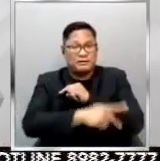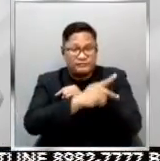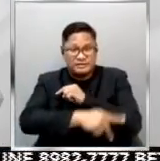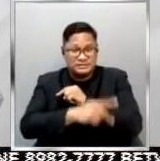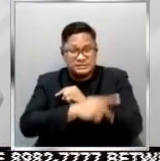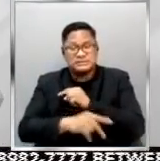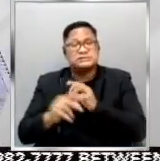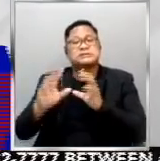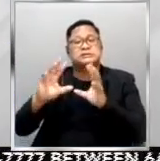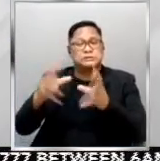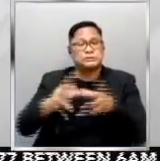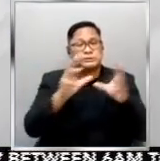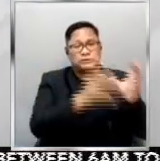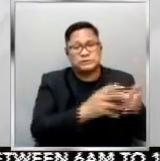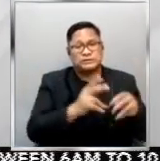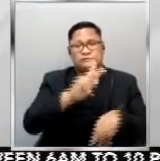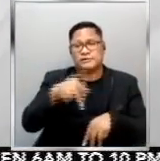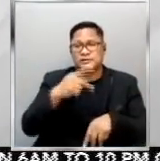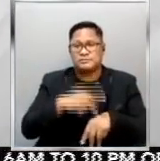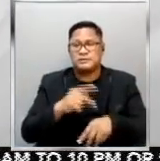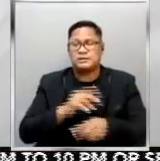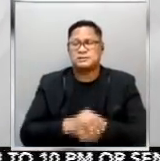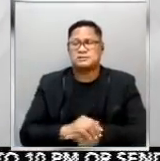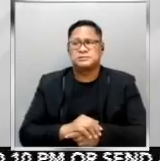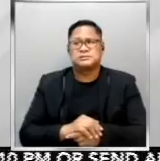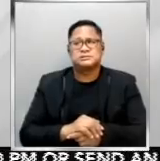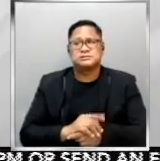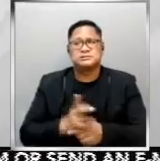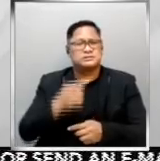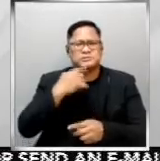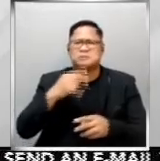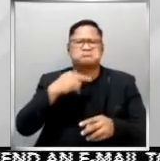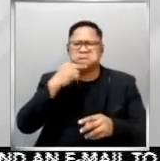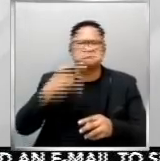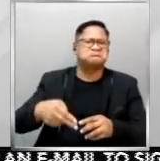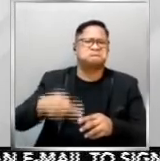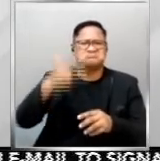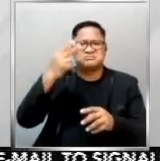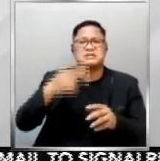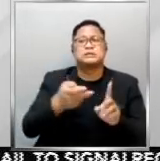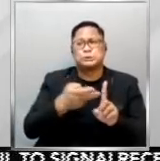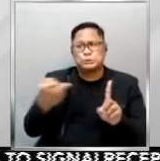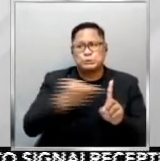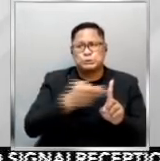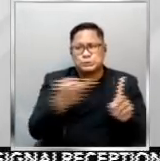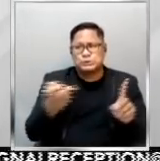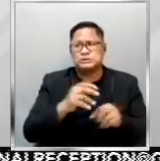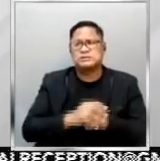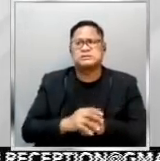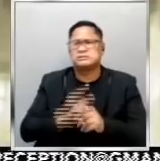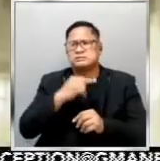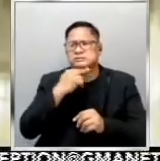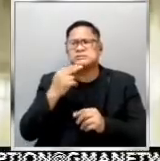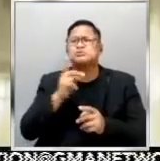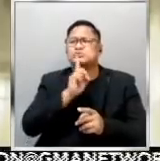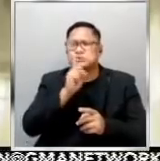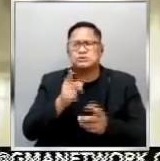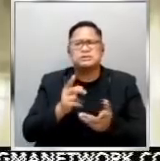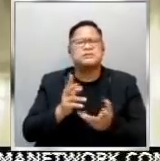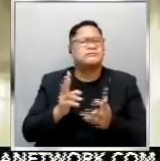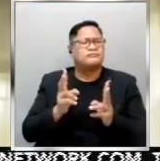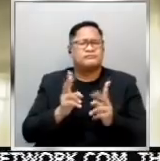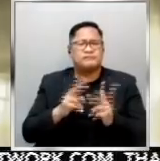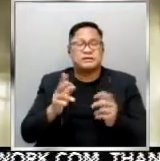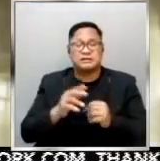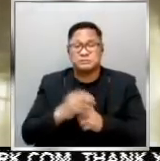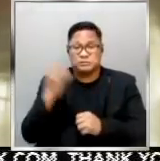Hindi ganitong kataas ang attack rate, transmission rate. Hindi ganito. Ito talaga very alarming. Maraming